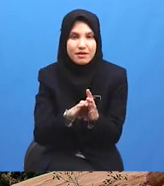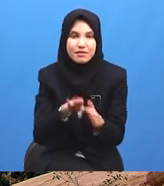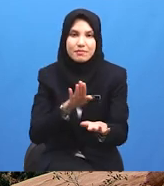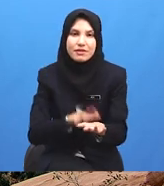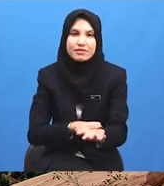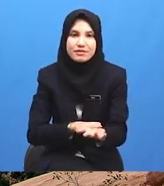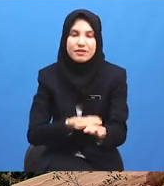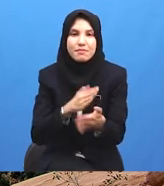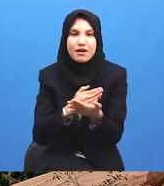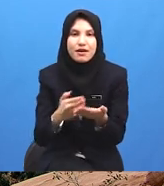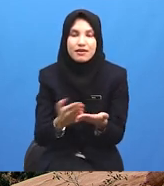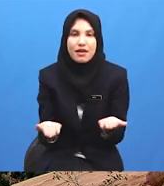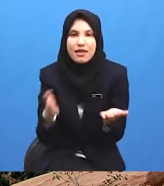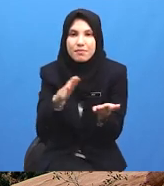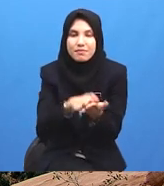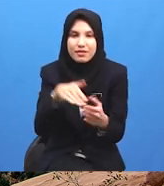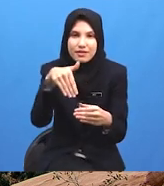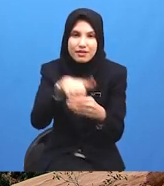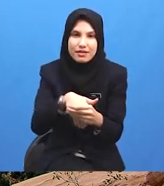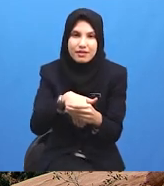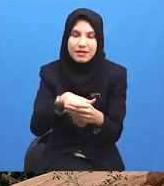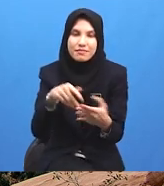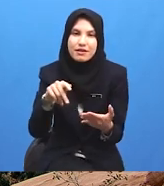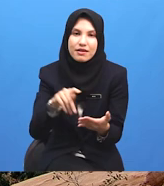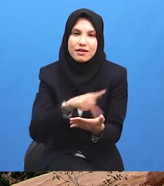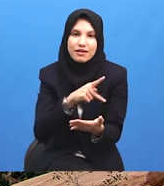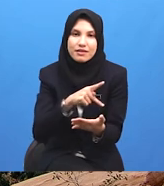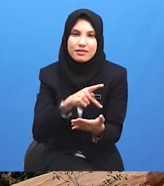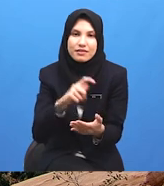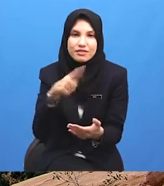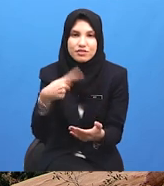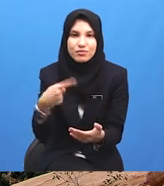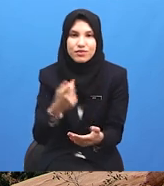pada bahagian lipatan dalam kad tersebut.